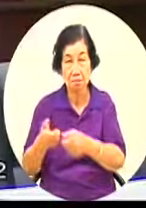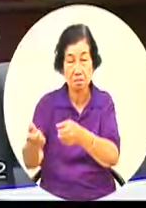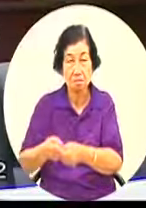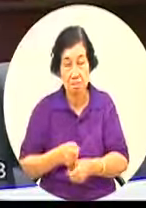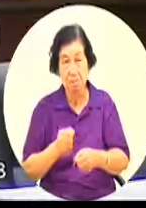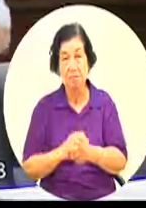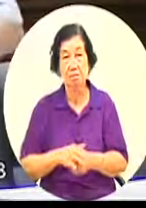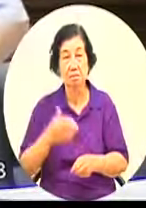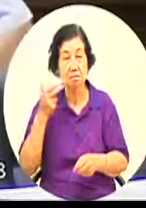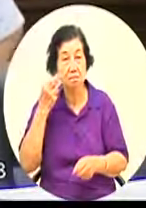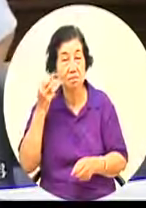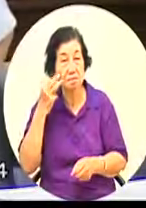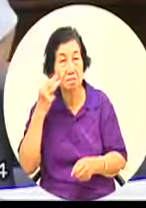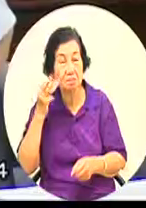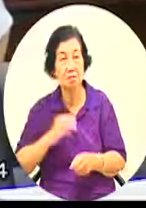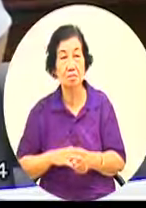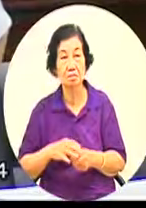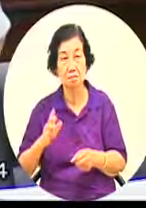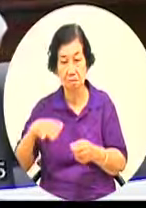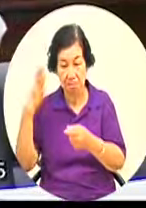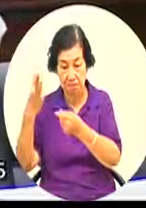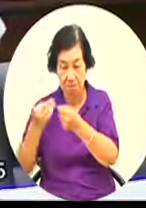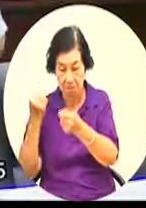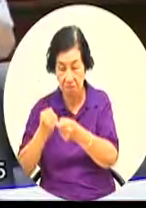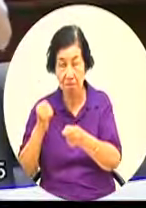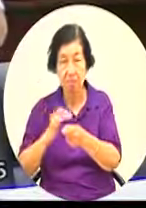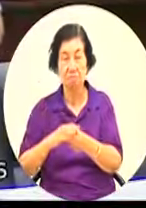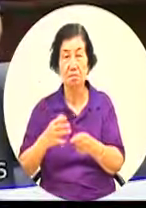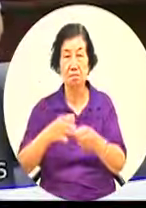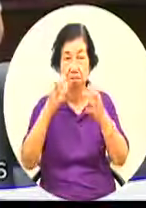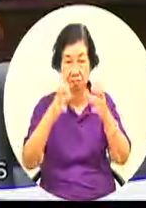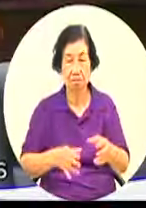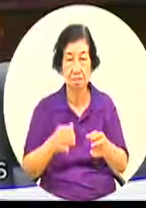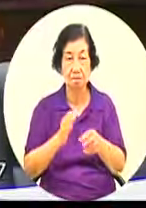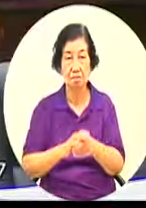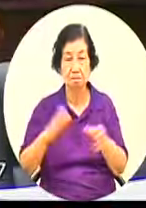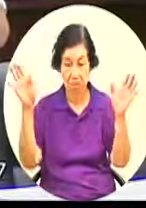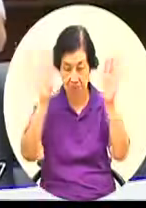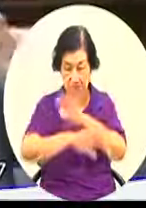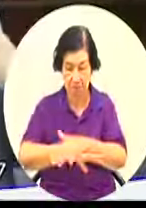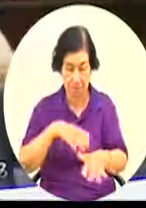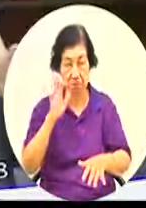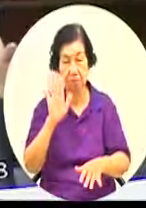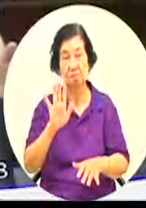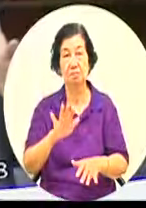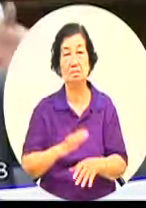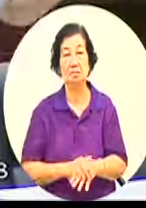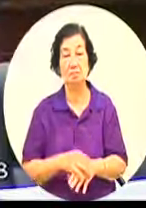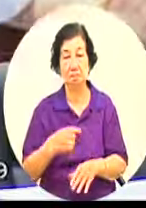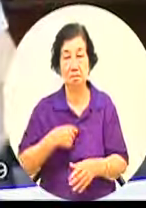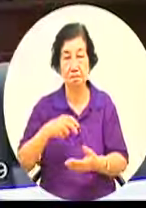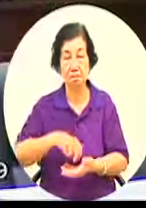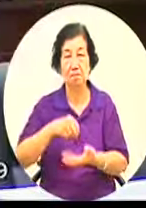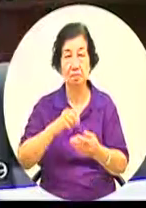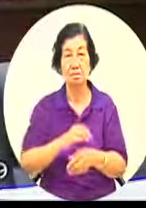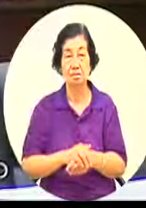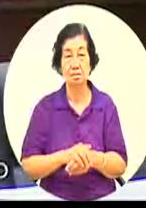我们今年有办晚上的马拉松活动吗？有，是不是？好，没关系，有就好。那我的建议是多